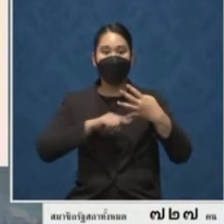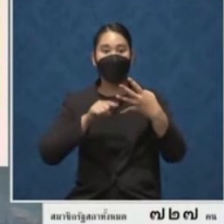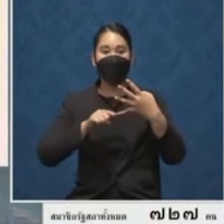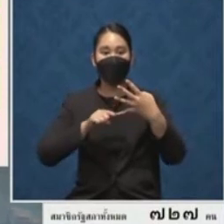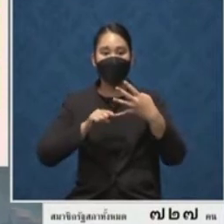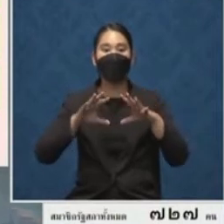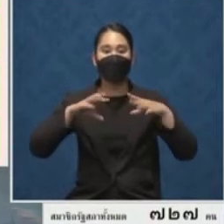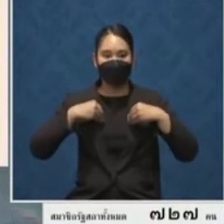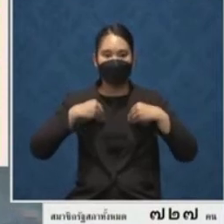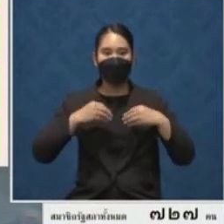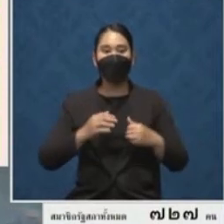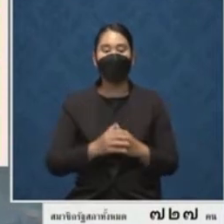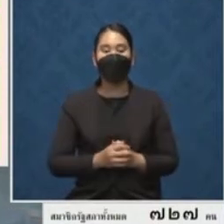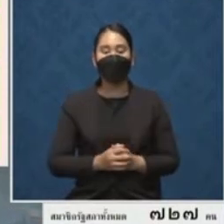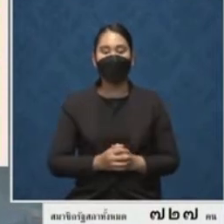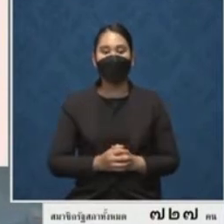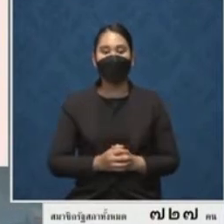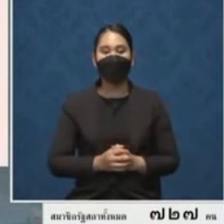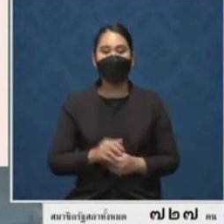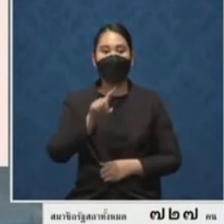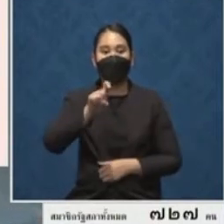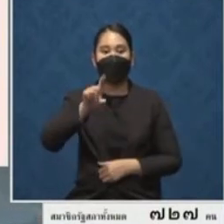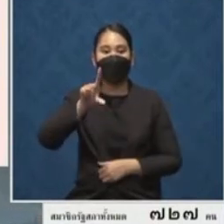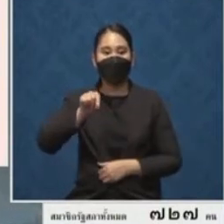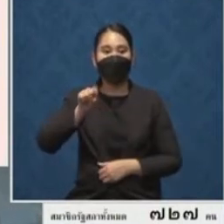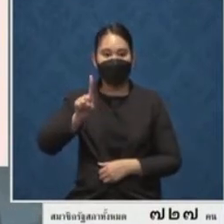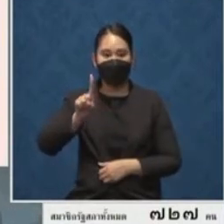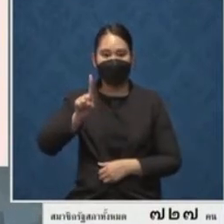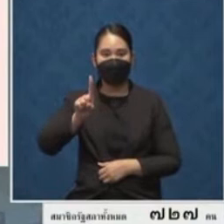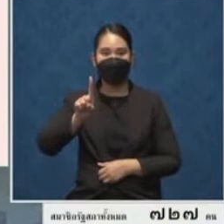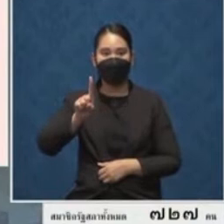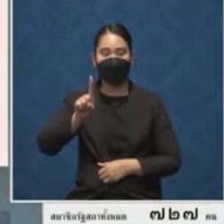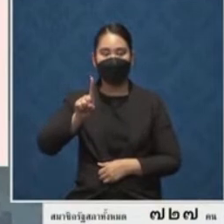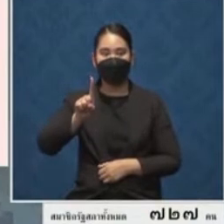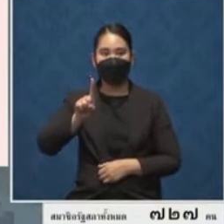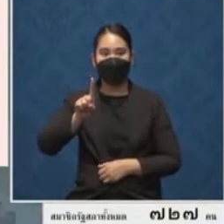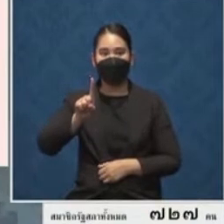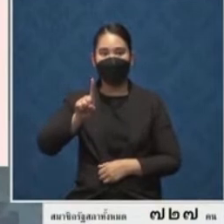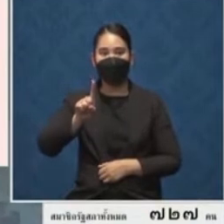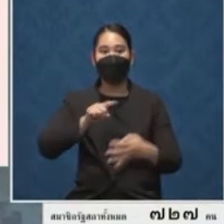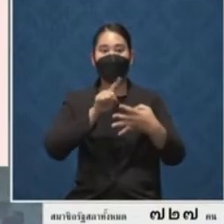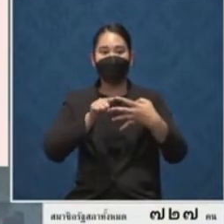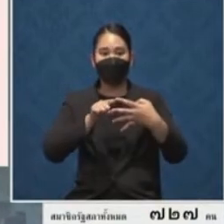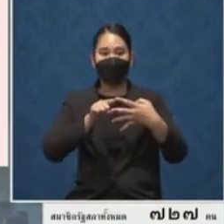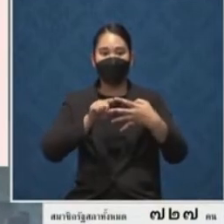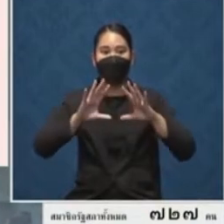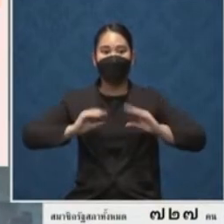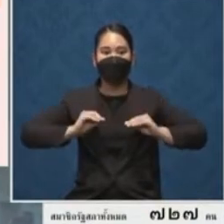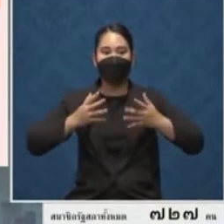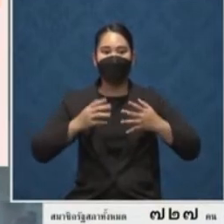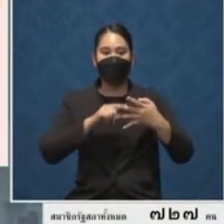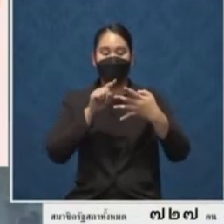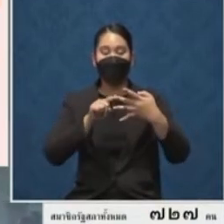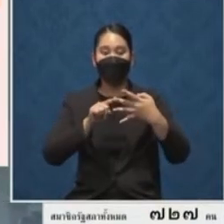การ 121พลตำรวจเอกชัชวาลสุขสมจิต 1ไม่รับหลักการ2